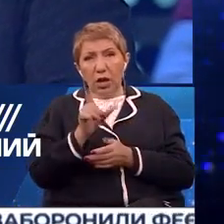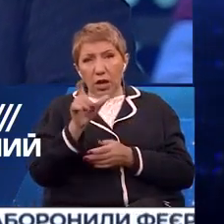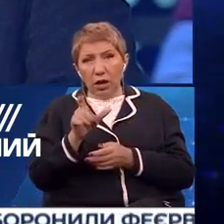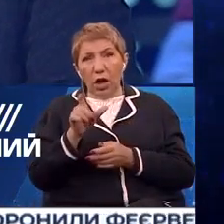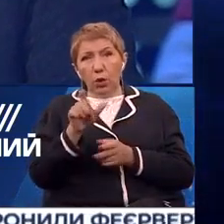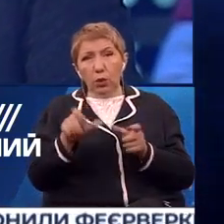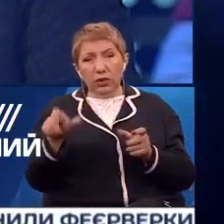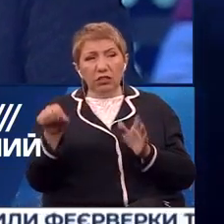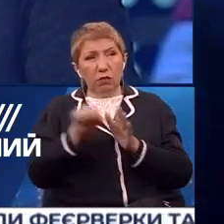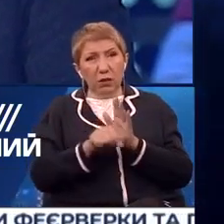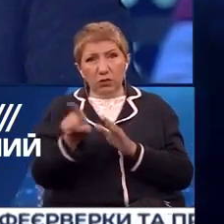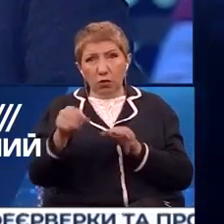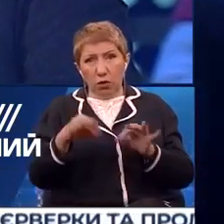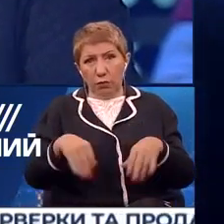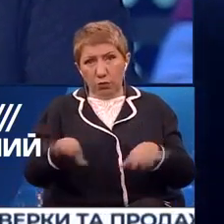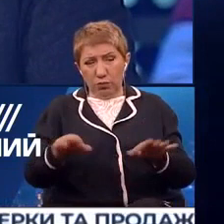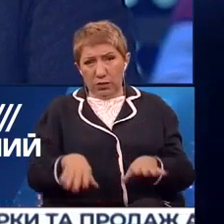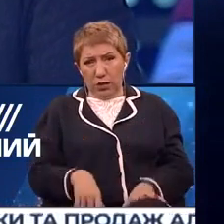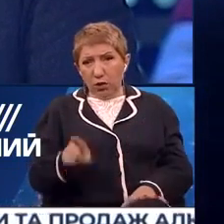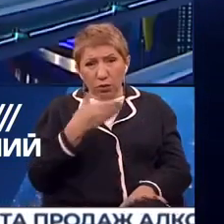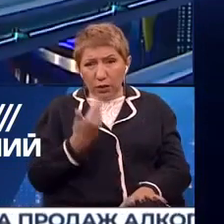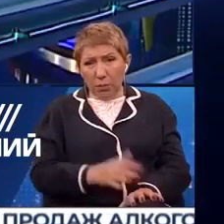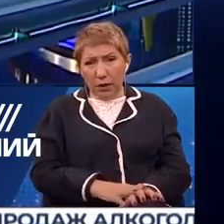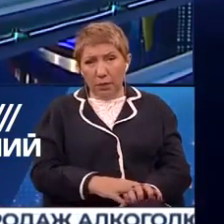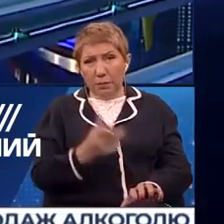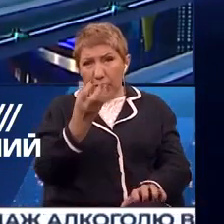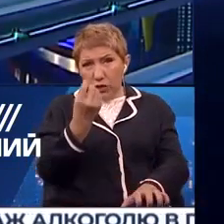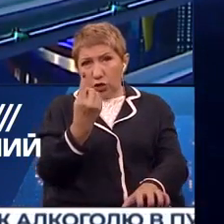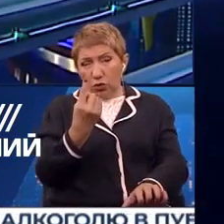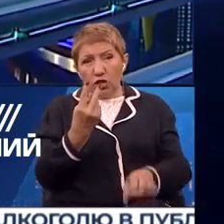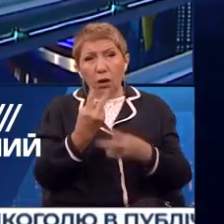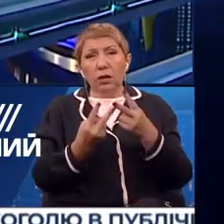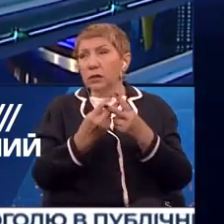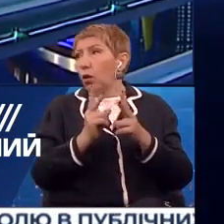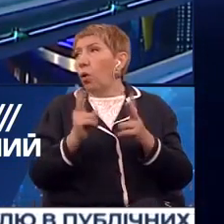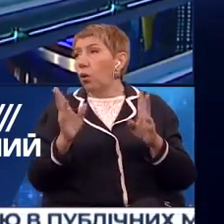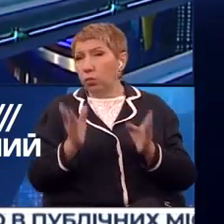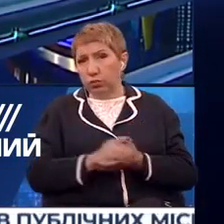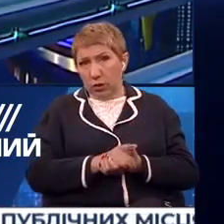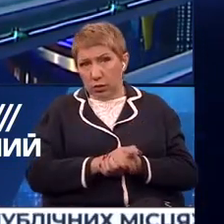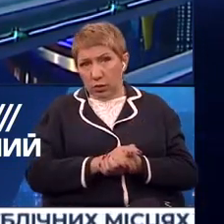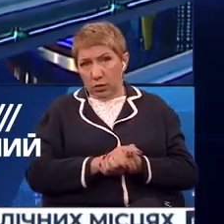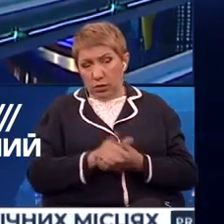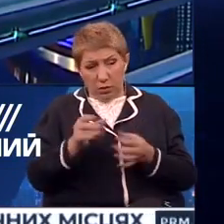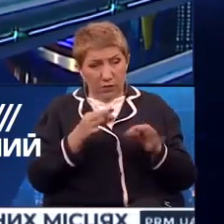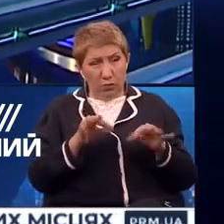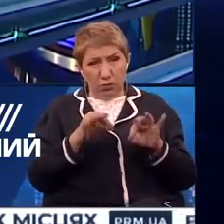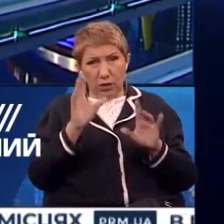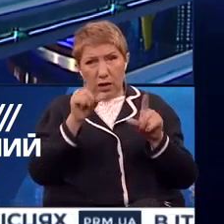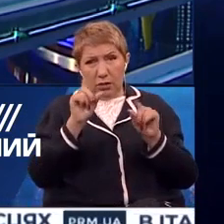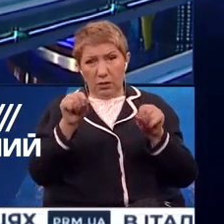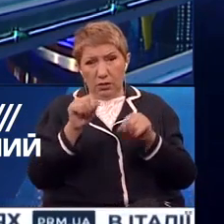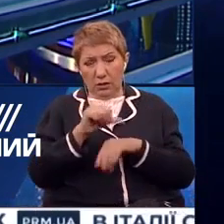Майдані, його вже відпустили. Його немає. Ще трошки і садити не буде кого. Їх всіх спокійно відпускають за межі країни. І вже